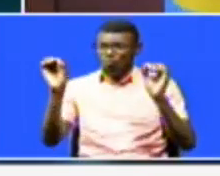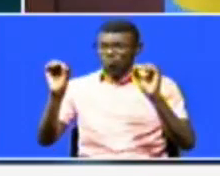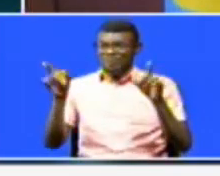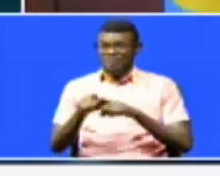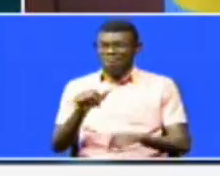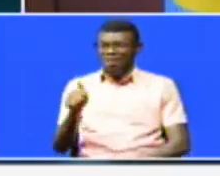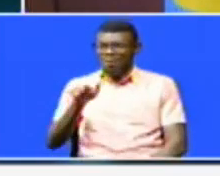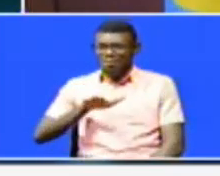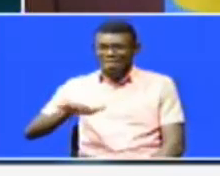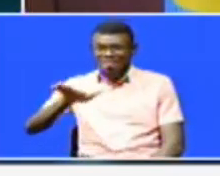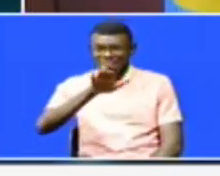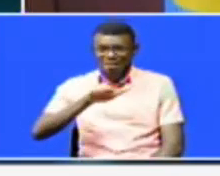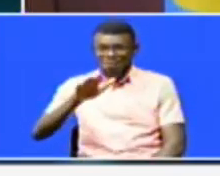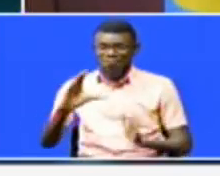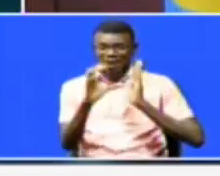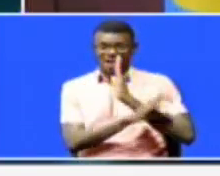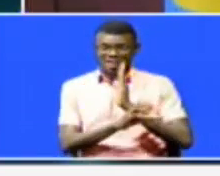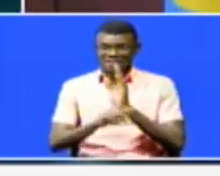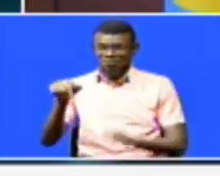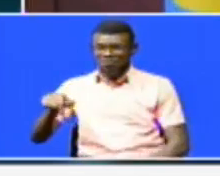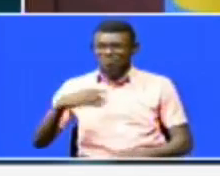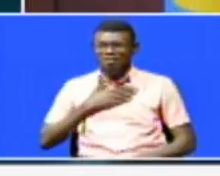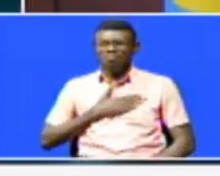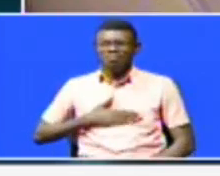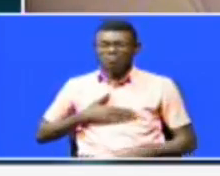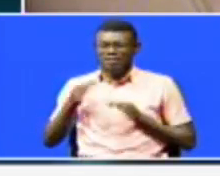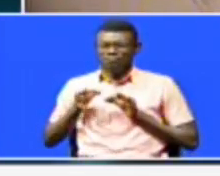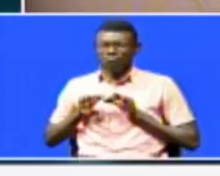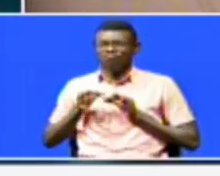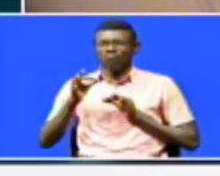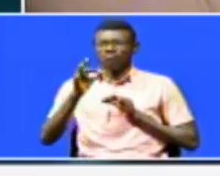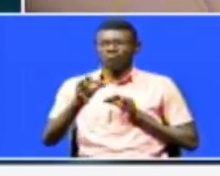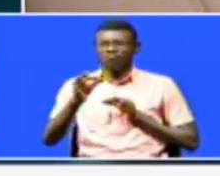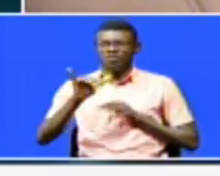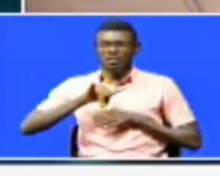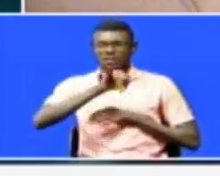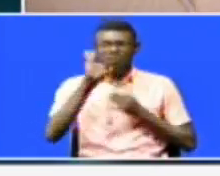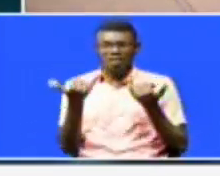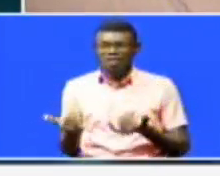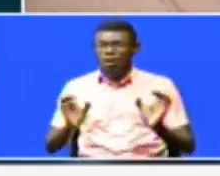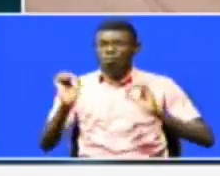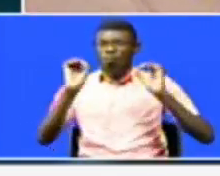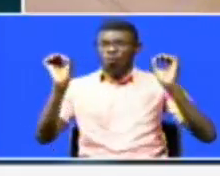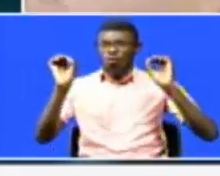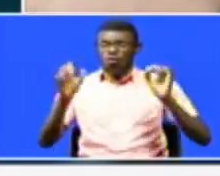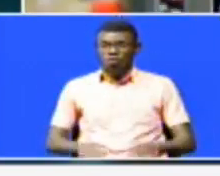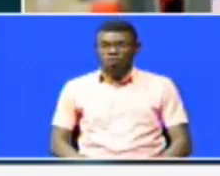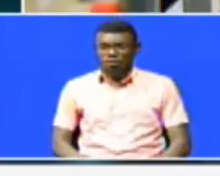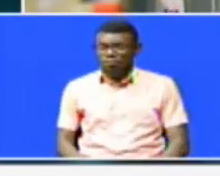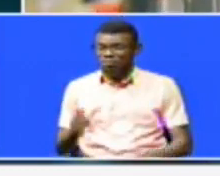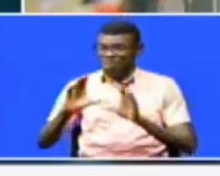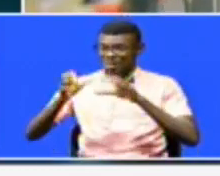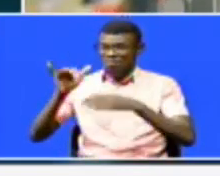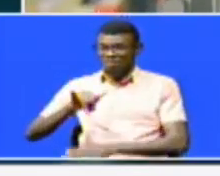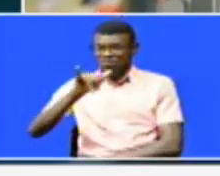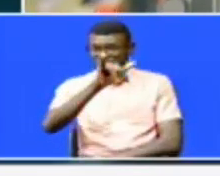mengine yakiwemo ya ndani ya nchi kuahirisha safari zao kwa sasa. Safari zilizositishwa na